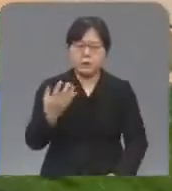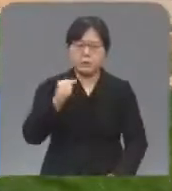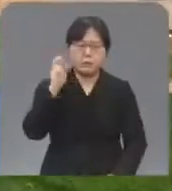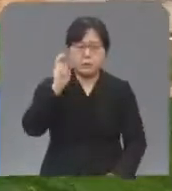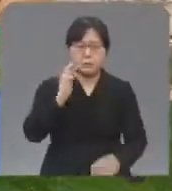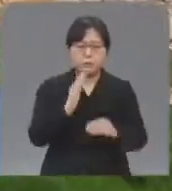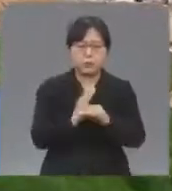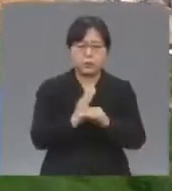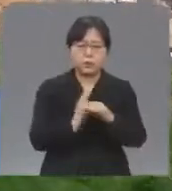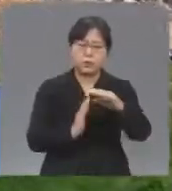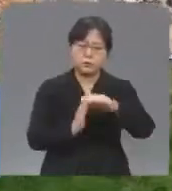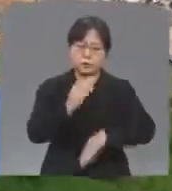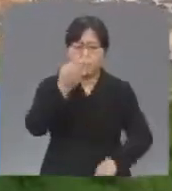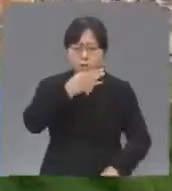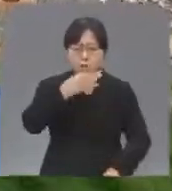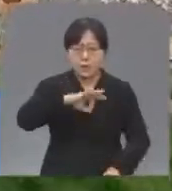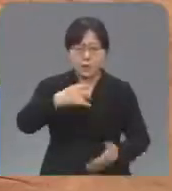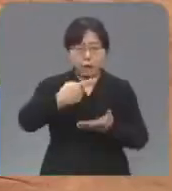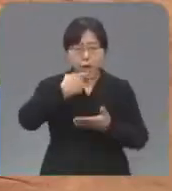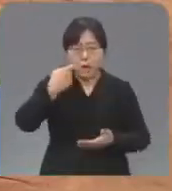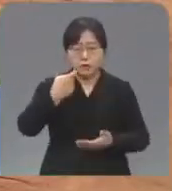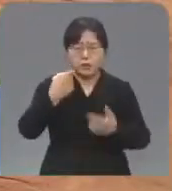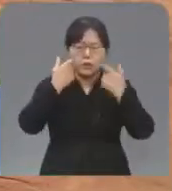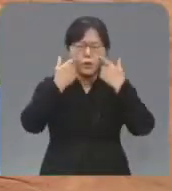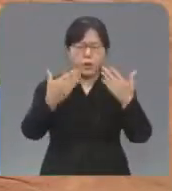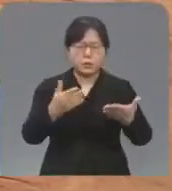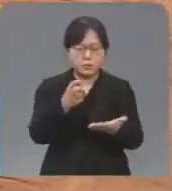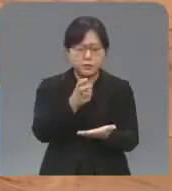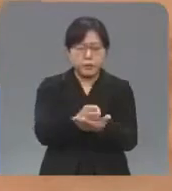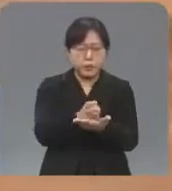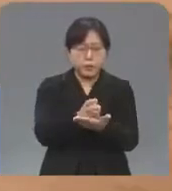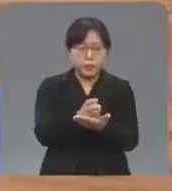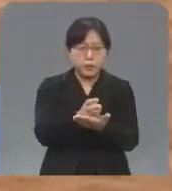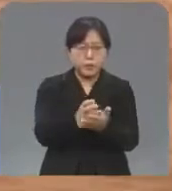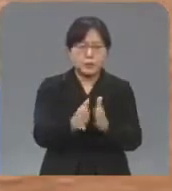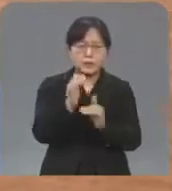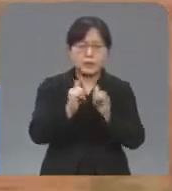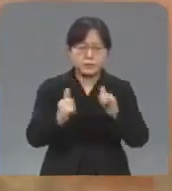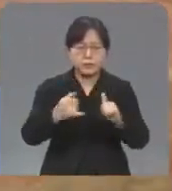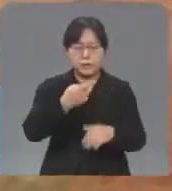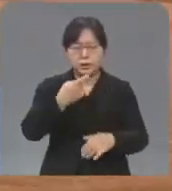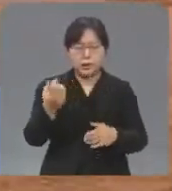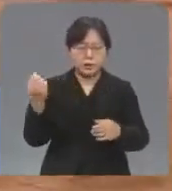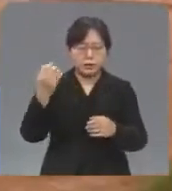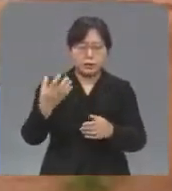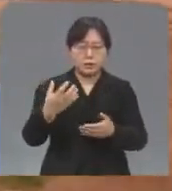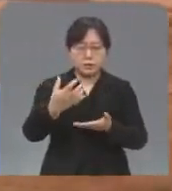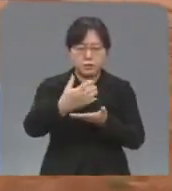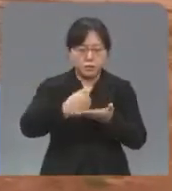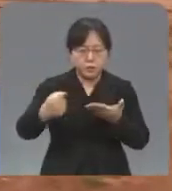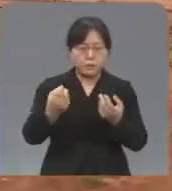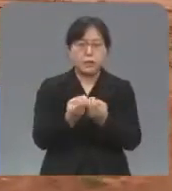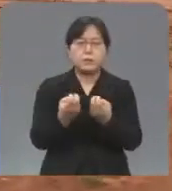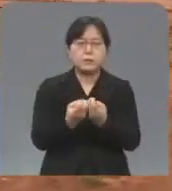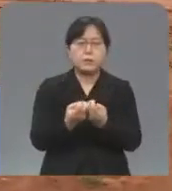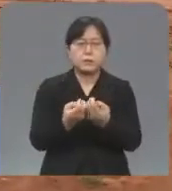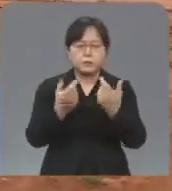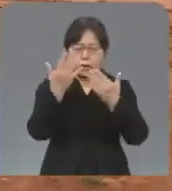예상되지만 초과 이익 환수를 위한 명확한 지침과 시민 환원 방식이 불분명하다고